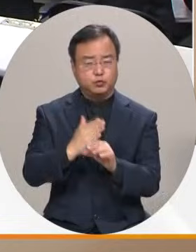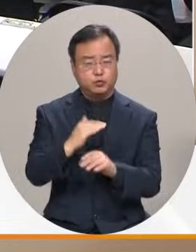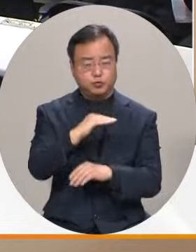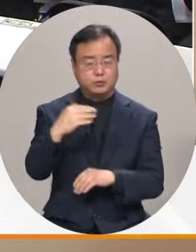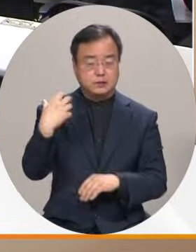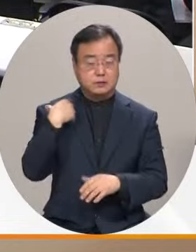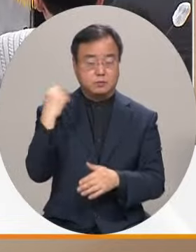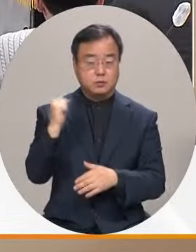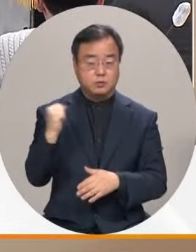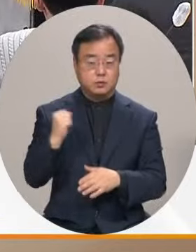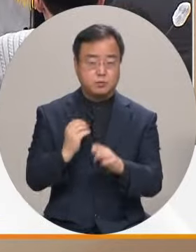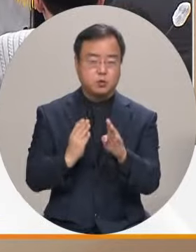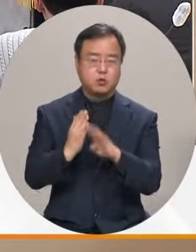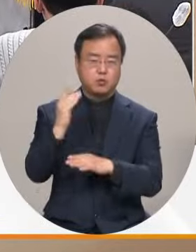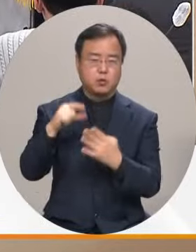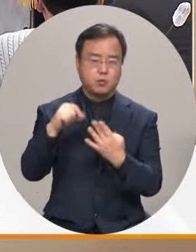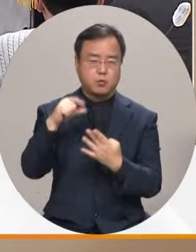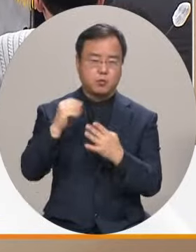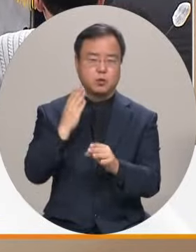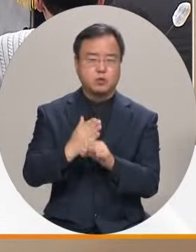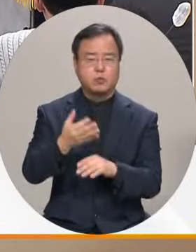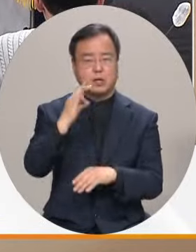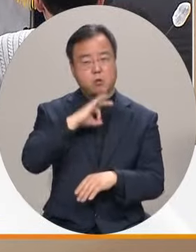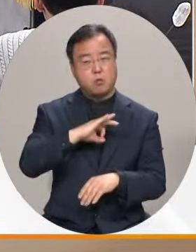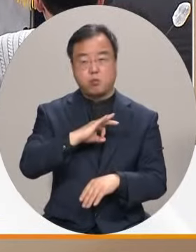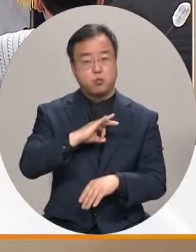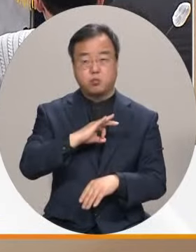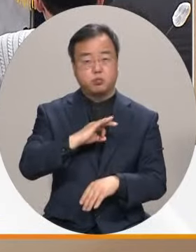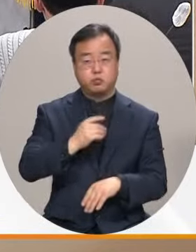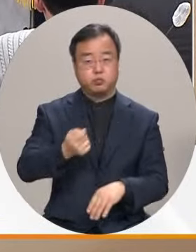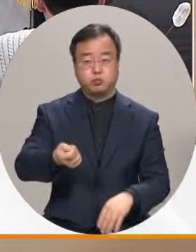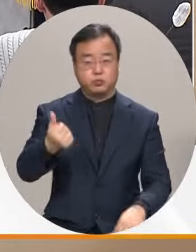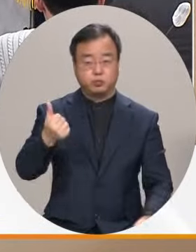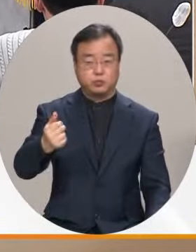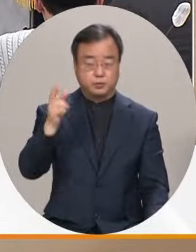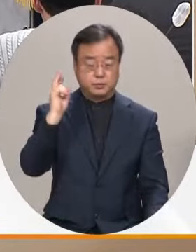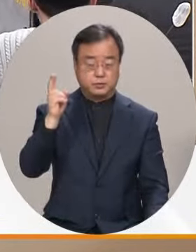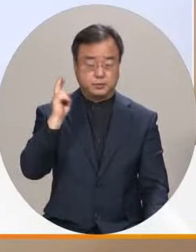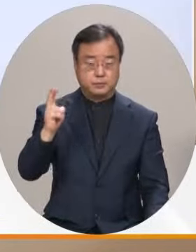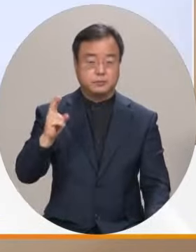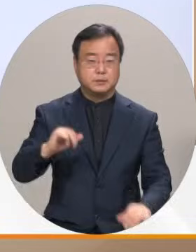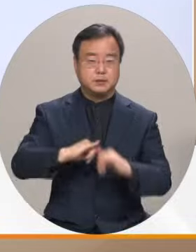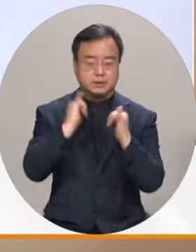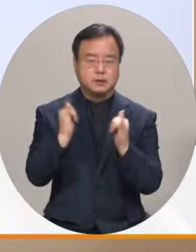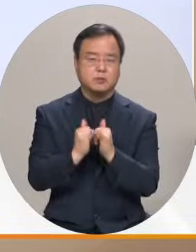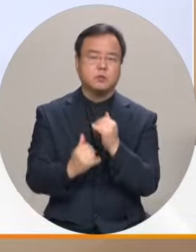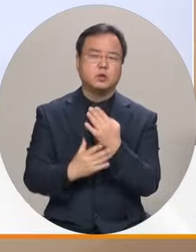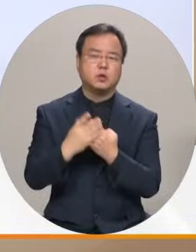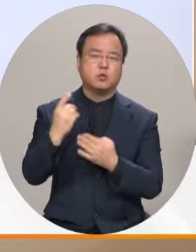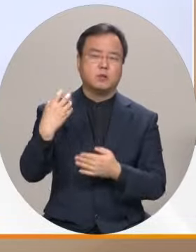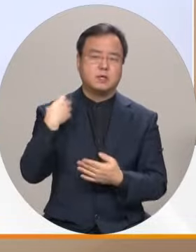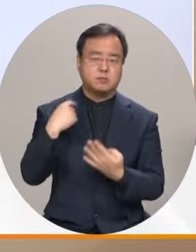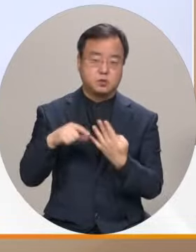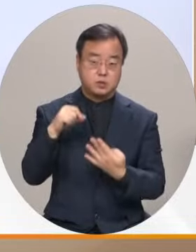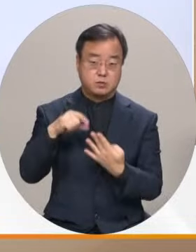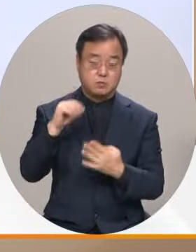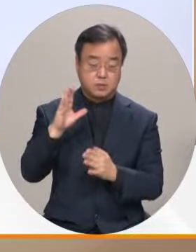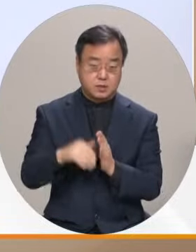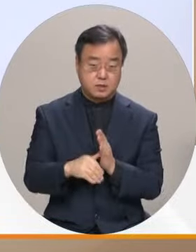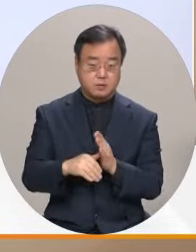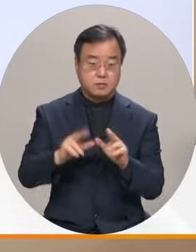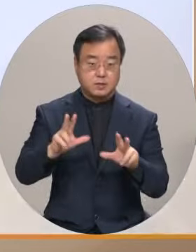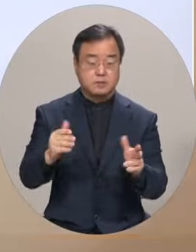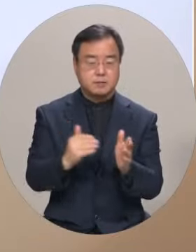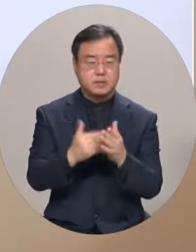인재를 선발하고 있어서 효과는 크지 않을 것으로 보입니다 또 사회통합전형 의무 선발의 경우 기존의